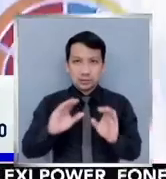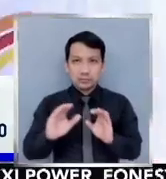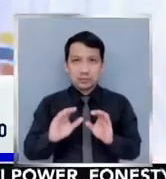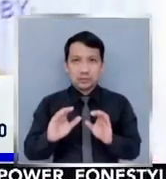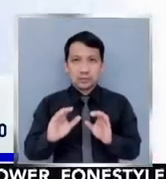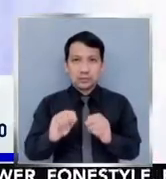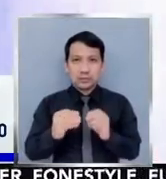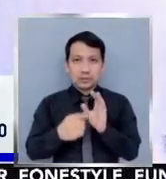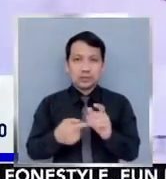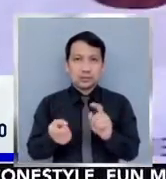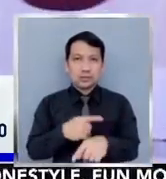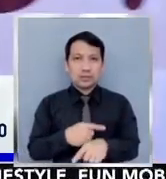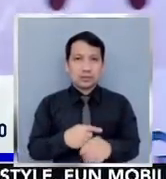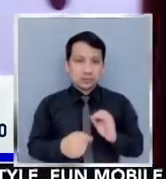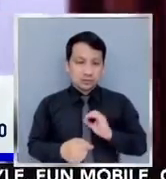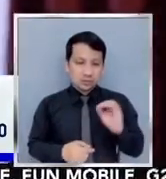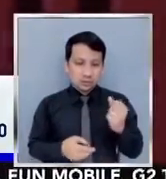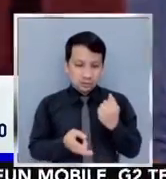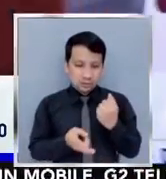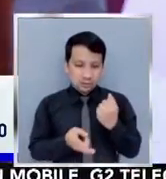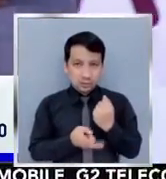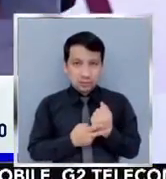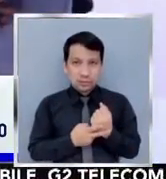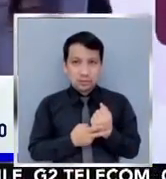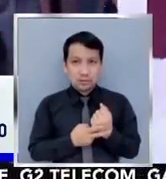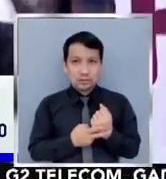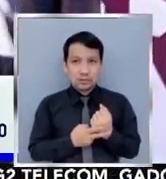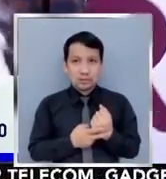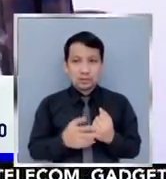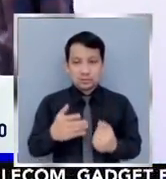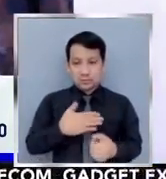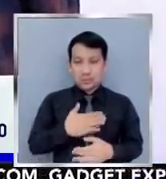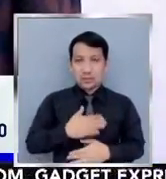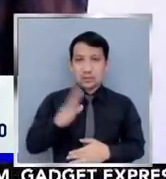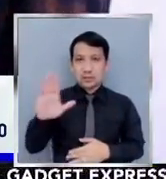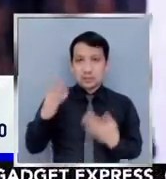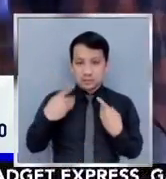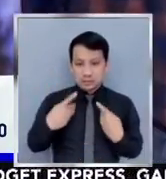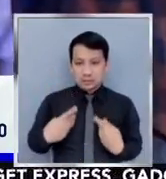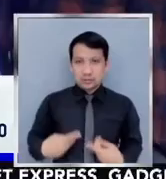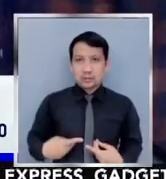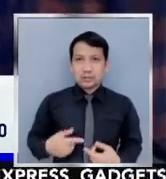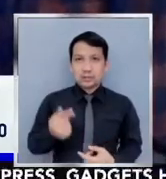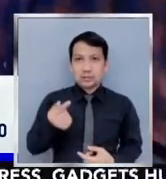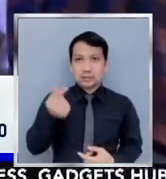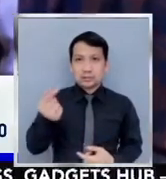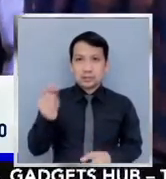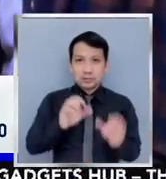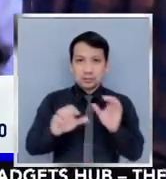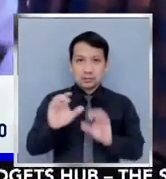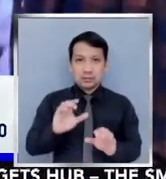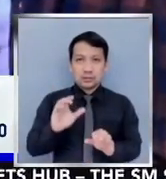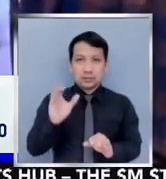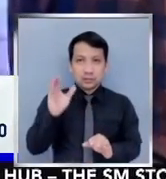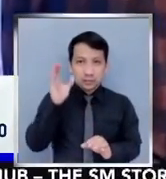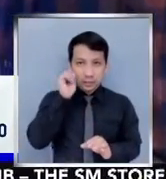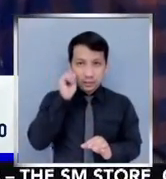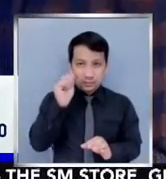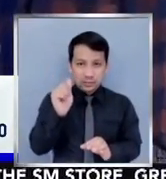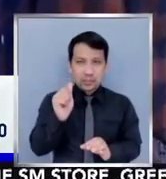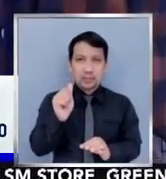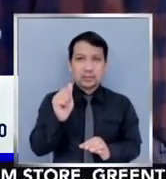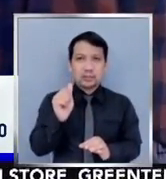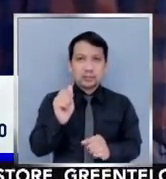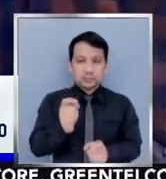kanyang sariling ipon na imine niya ang dress ni Kapuso actress Carla Abellana na ireregalo niya